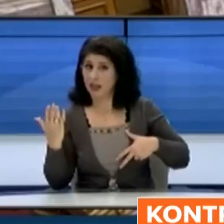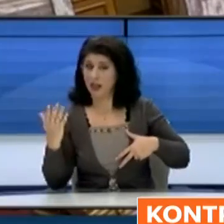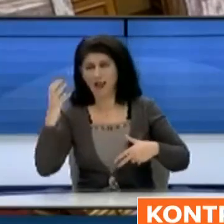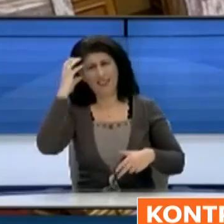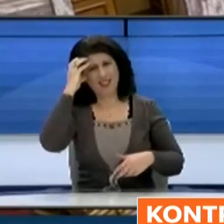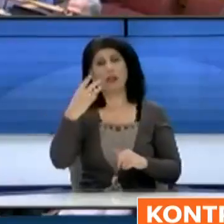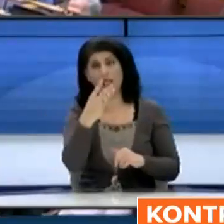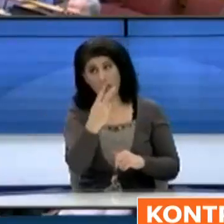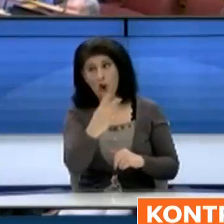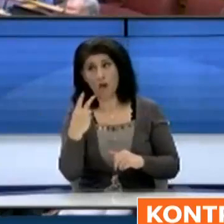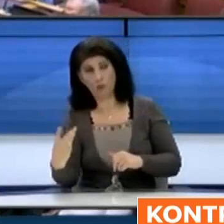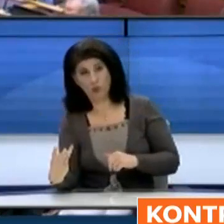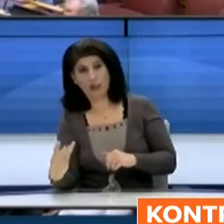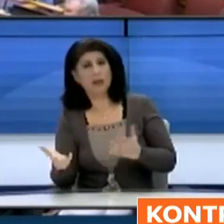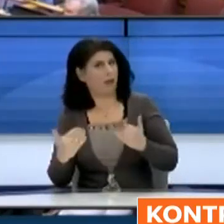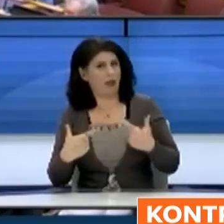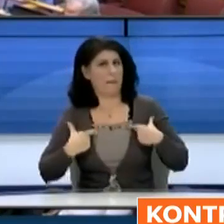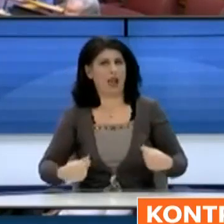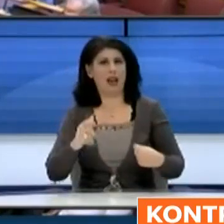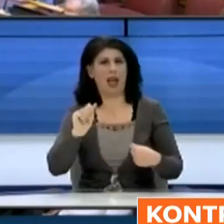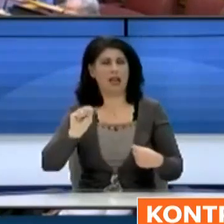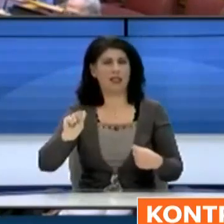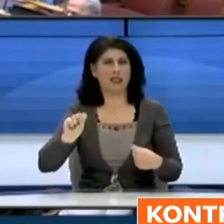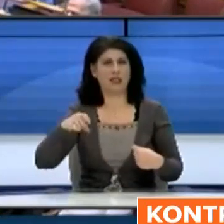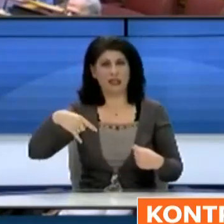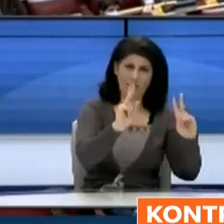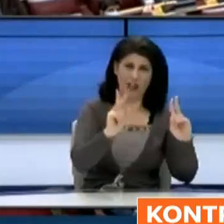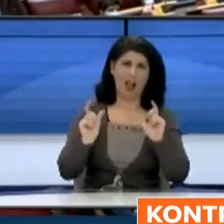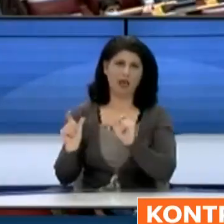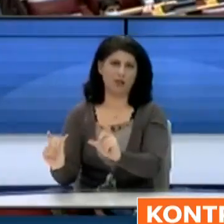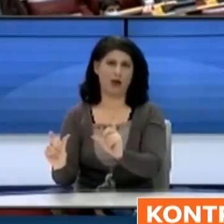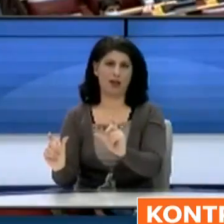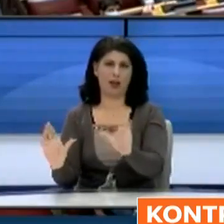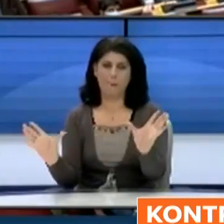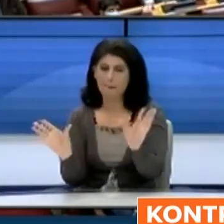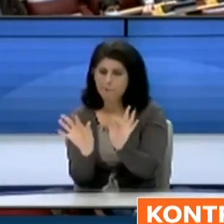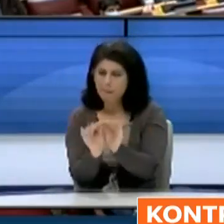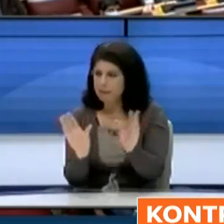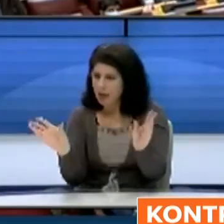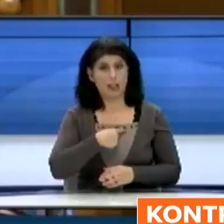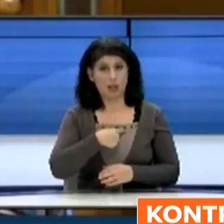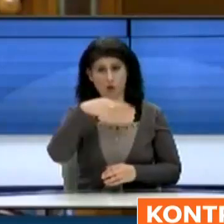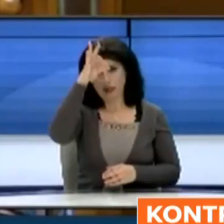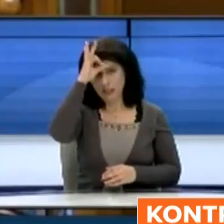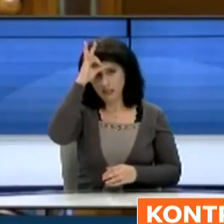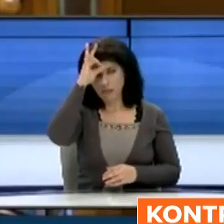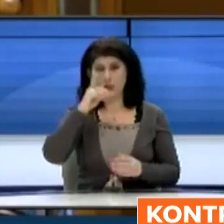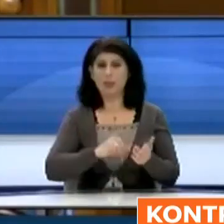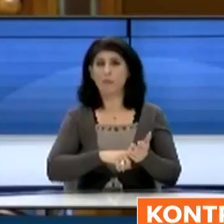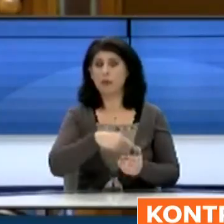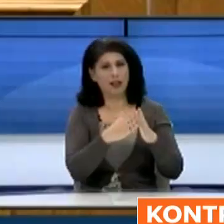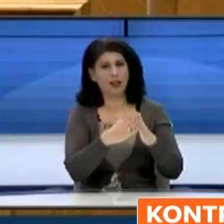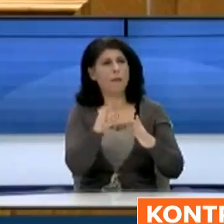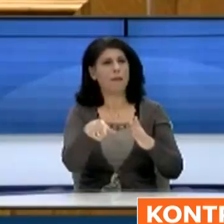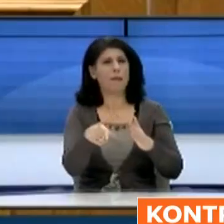αντιπολίτευσης καταγγέλλοντας πως Μαξίμου και Κουμουνδούρου επιδιώκουν το διχασμό. Αυτή η πολιτική ηγεσία δεν αξίζει στον ελληνικό λαό. Αγνοήστε